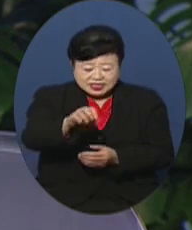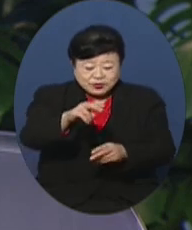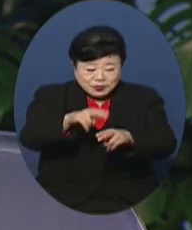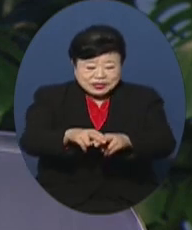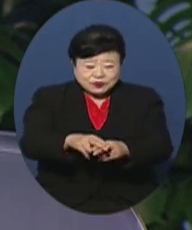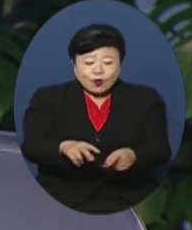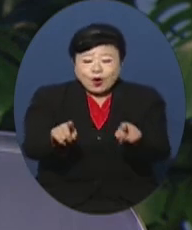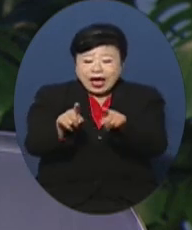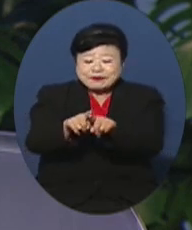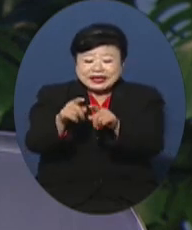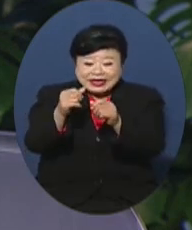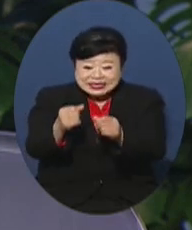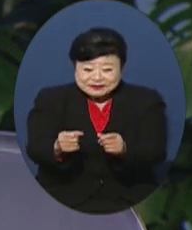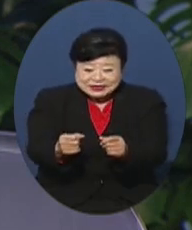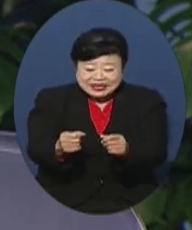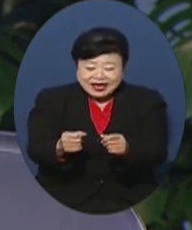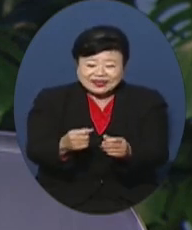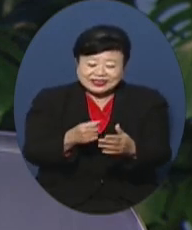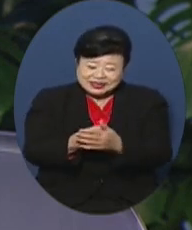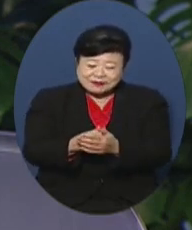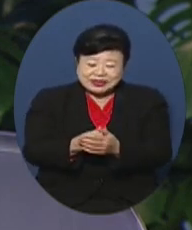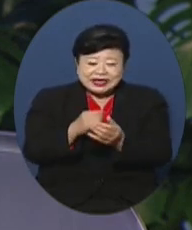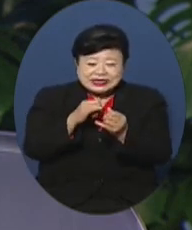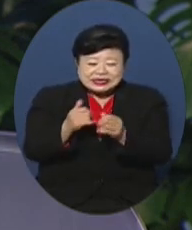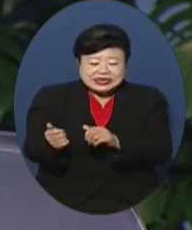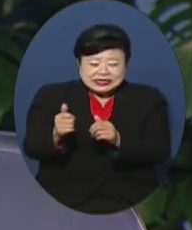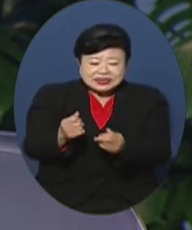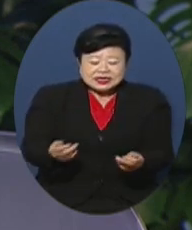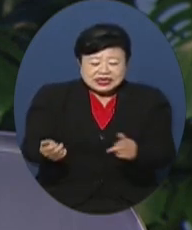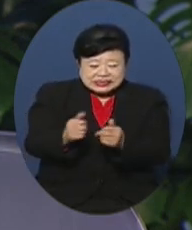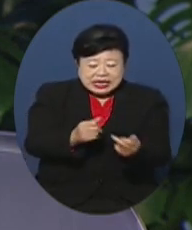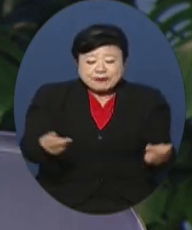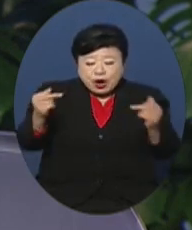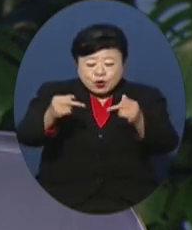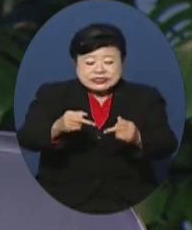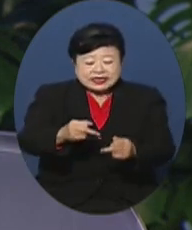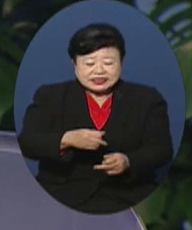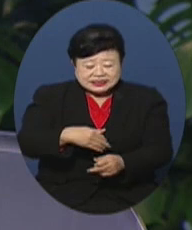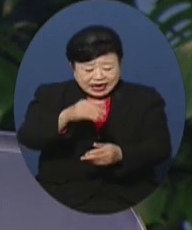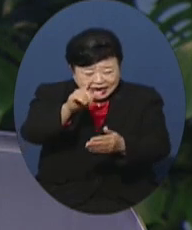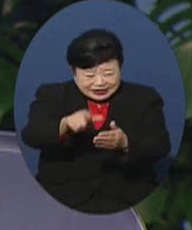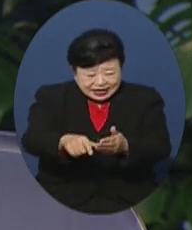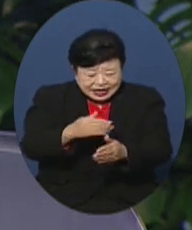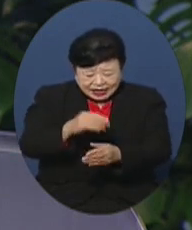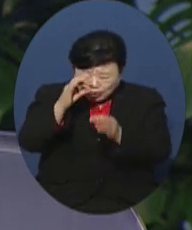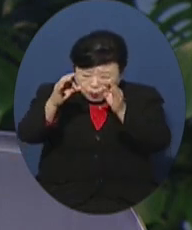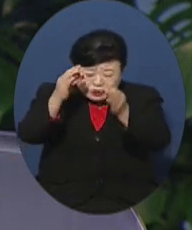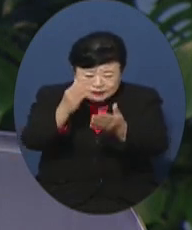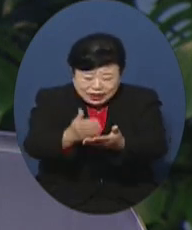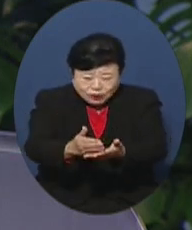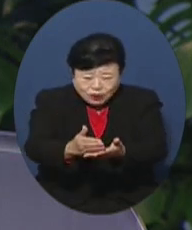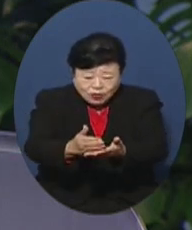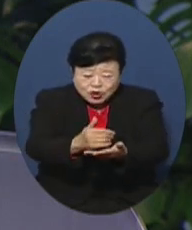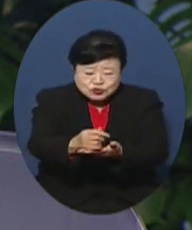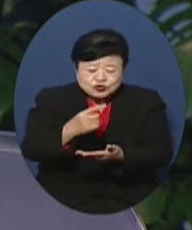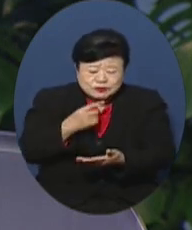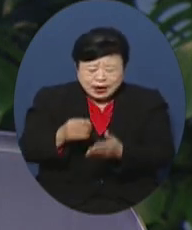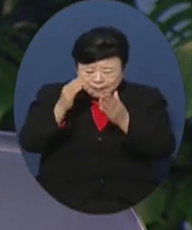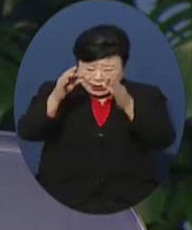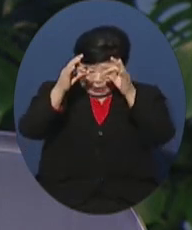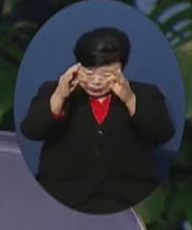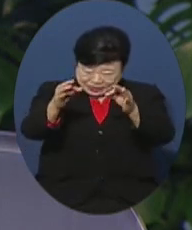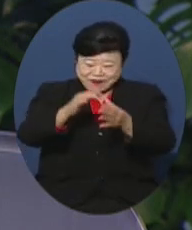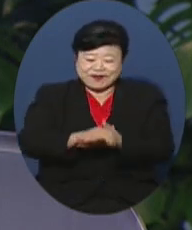계시지요. 그러므로 사망의 골짜기를 지날 때 다른 것은 보지 말고 예수님만